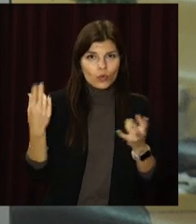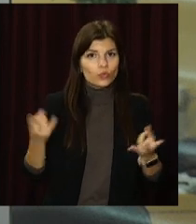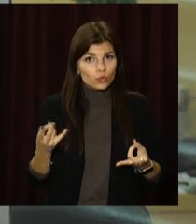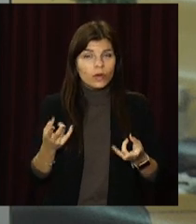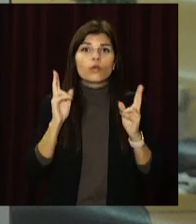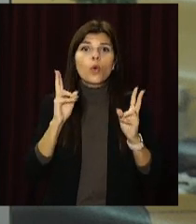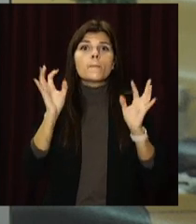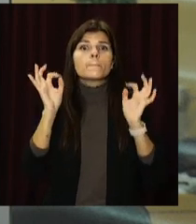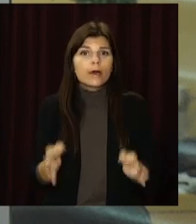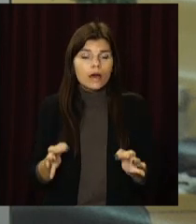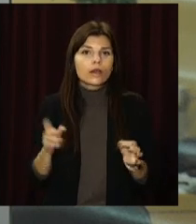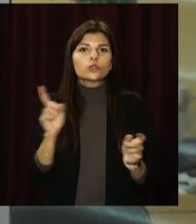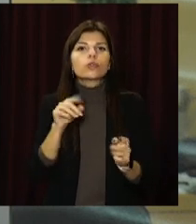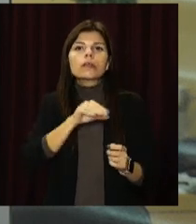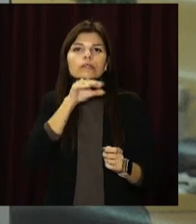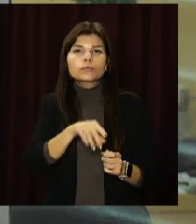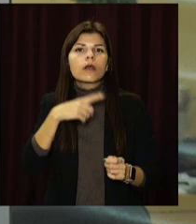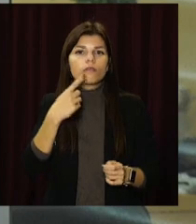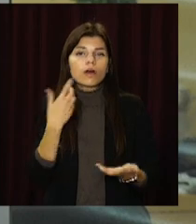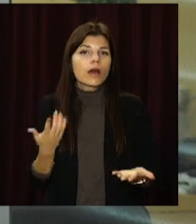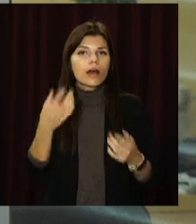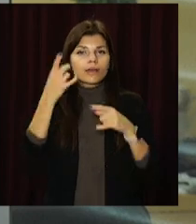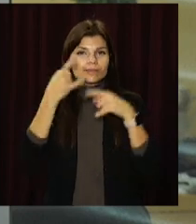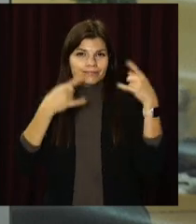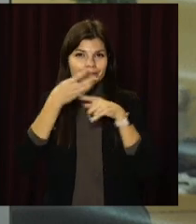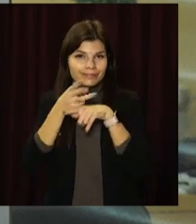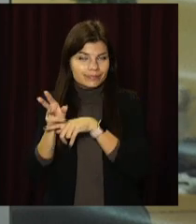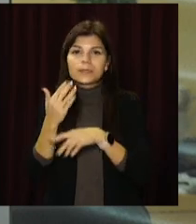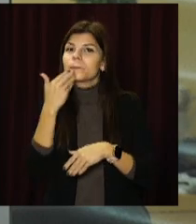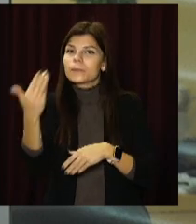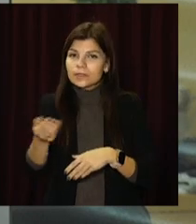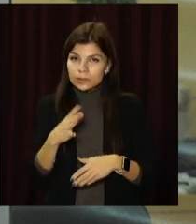чия правда та що кажуть експерти, наша Дар'я Пшенична з'ясовувала.